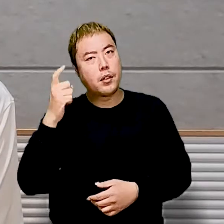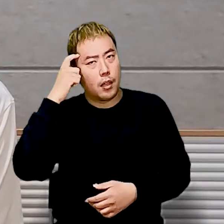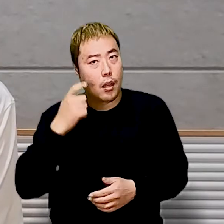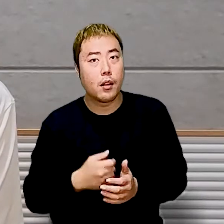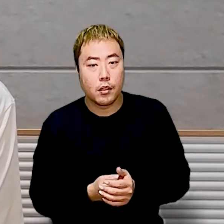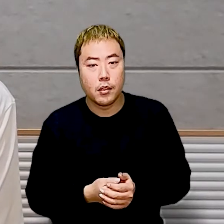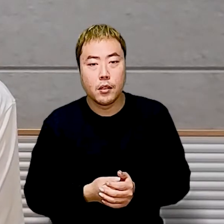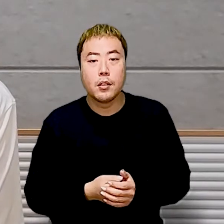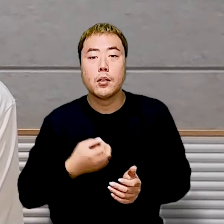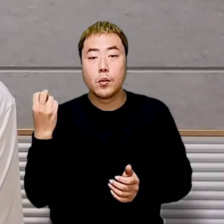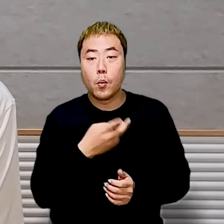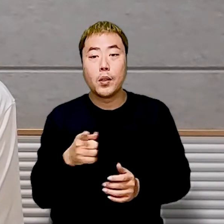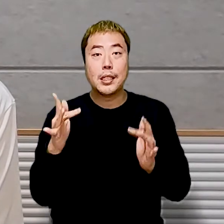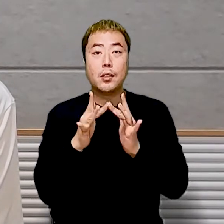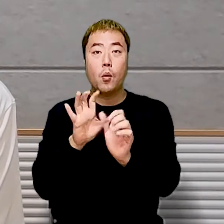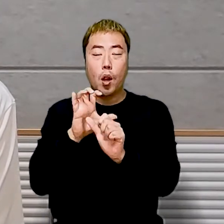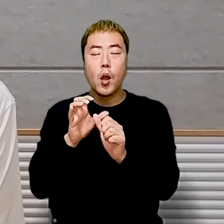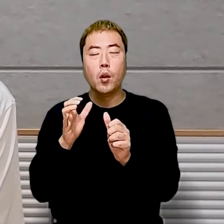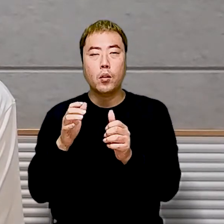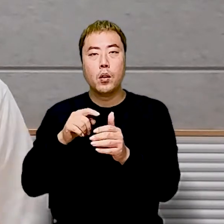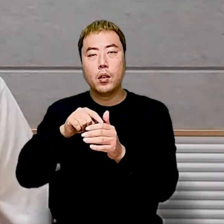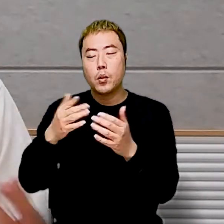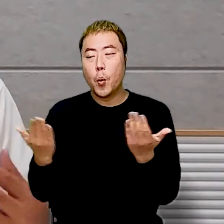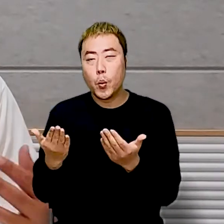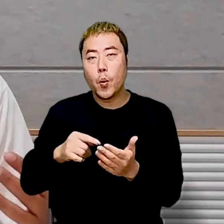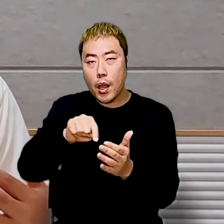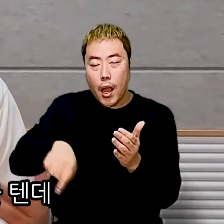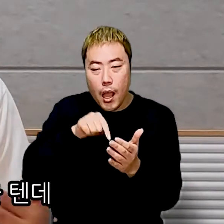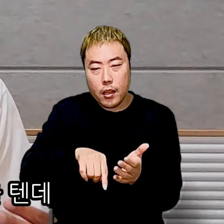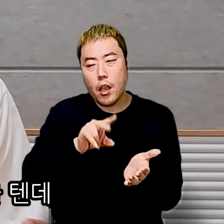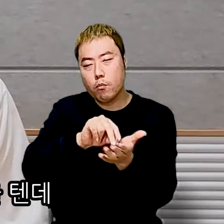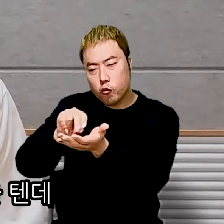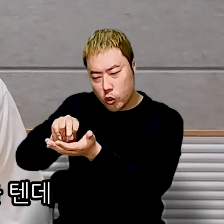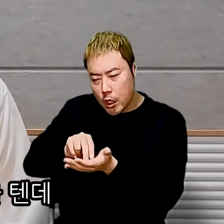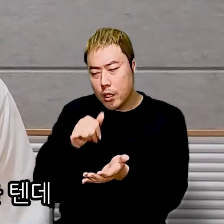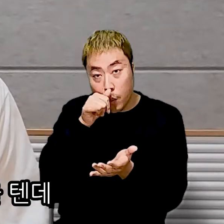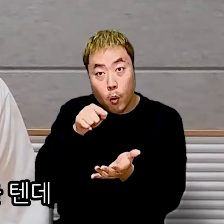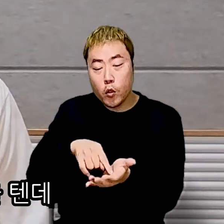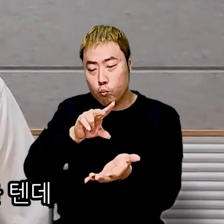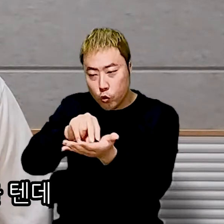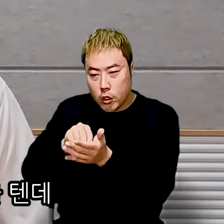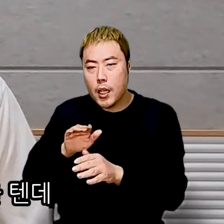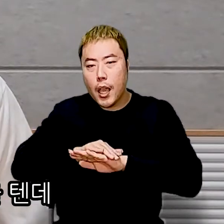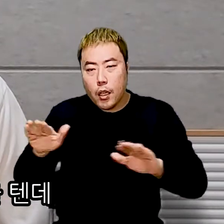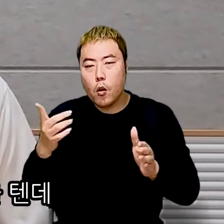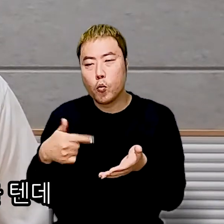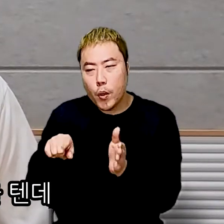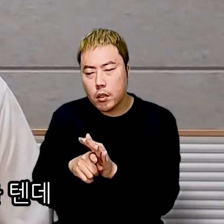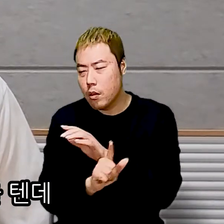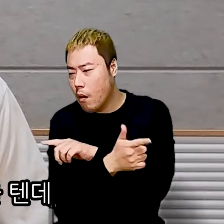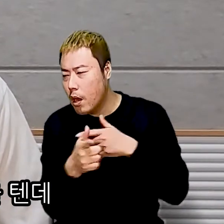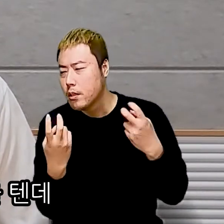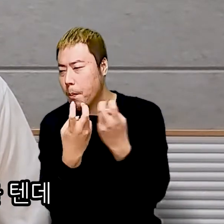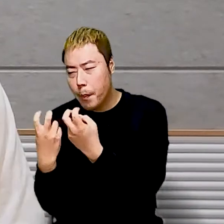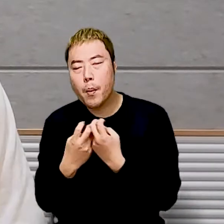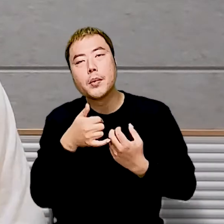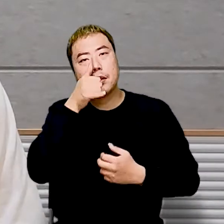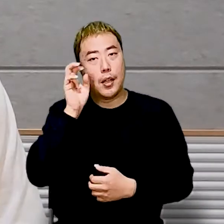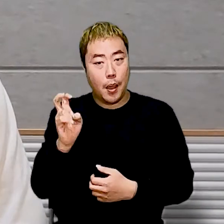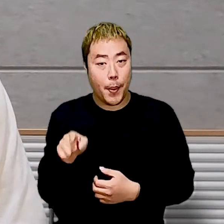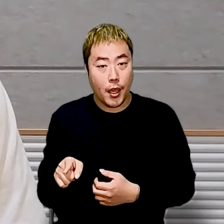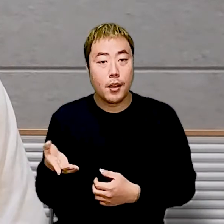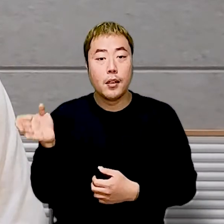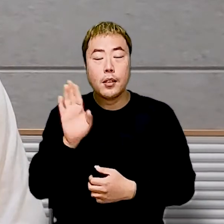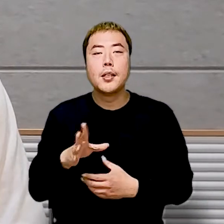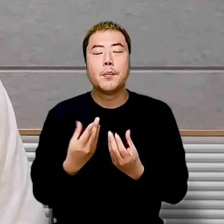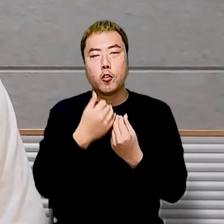플랫폼 노동에서 발생하는 이제 여러 가지 문제들이 있고 이 문제를 풀어가기 위한 방식들이 있을 텐데 뭐